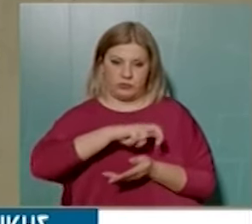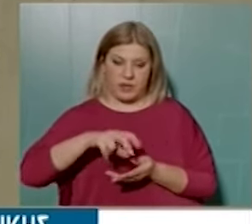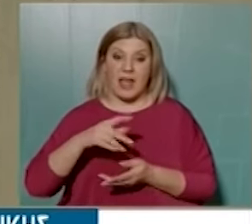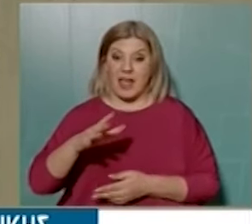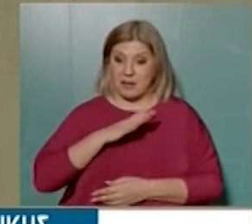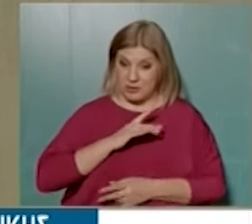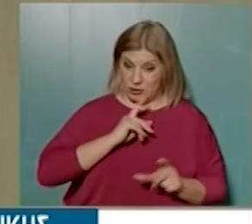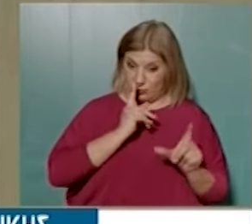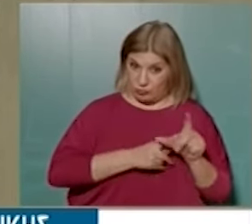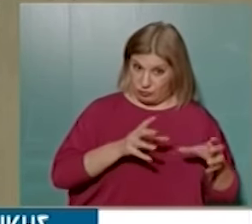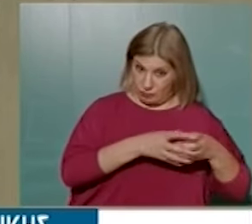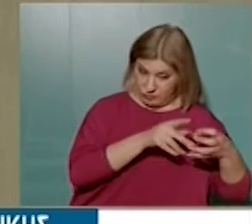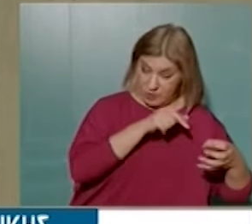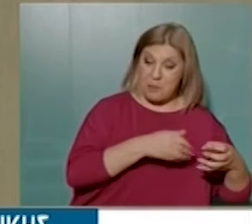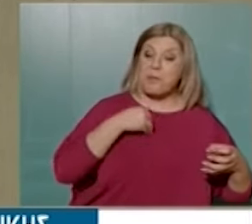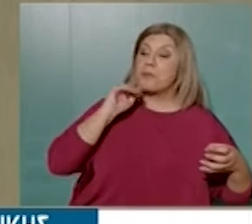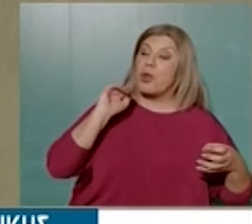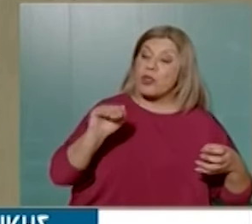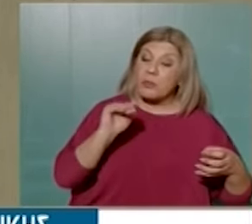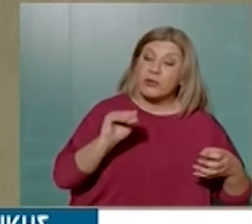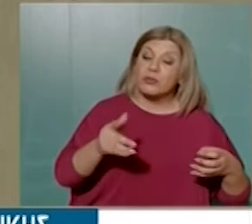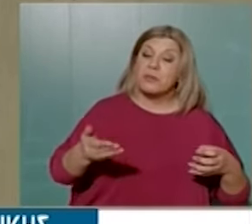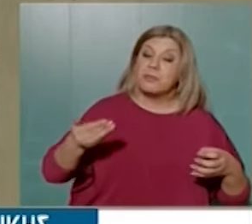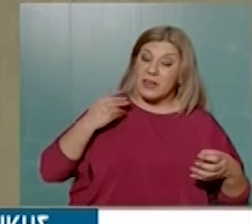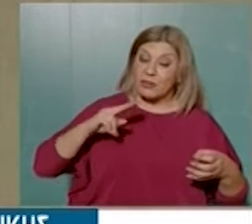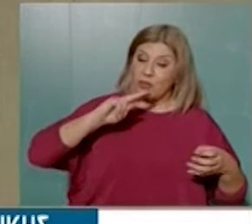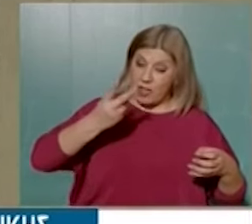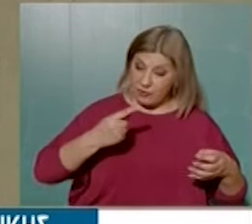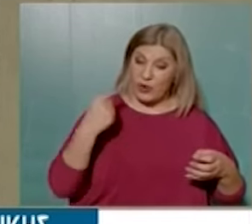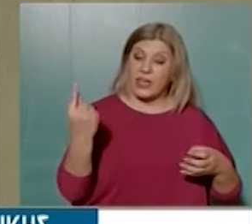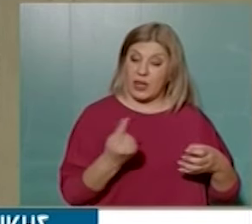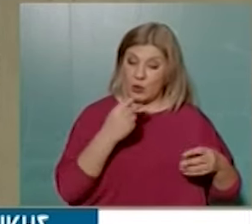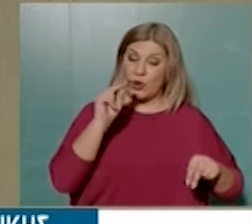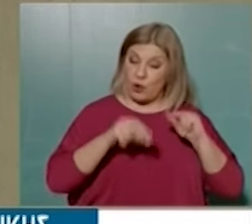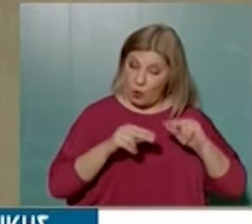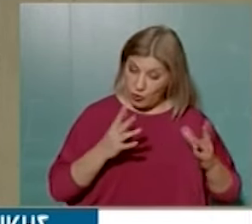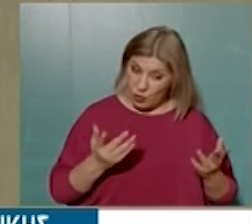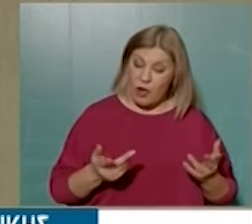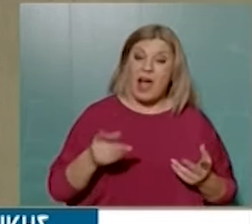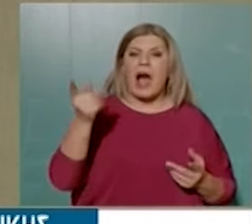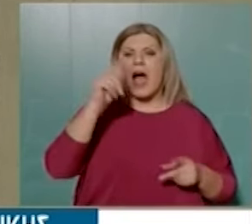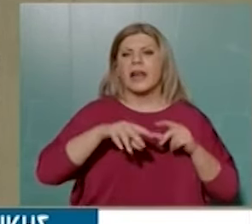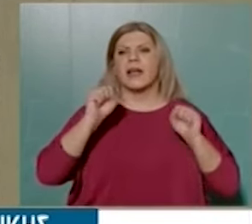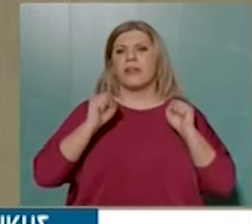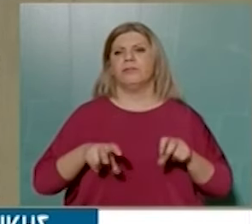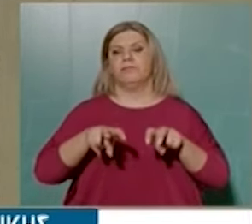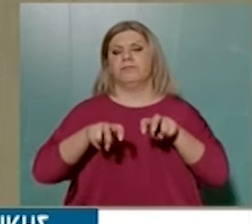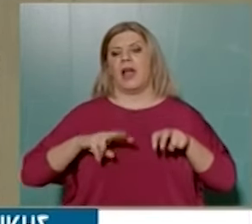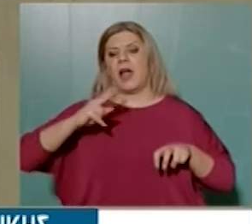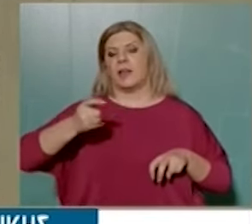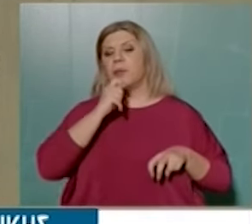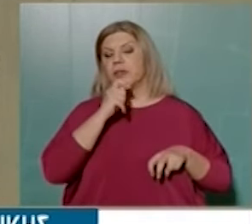λαϊκή συσπείρωση προειδοποιούσαμε και πριν το δεύτερο γύρο των εκλογών ότα αν άλλοι που σήμερα κάθονται στα έδρανα της